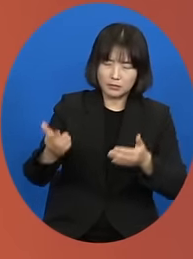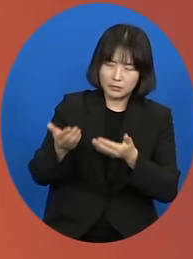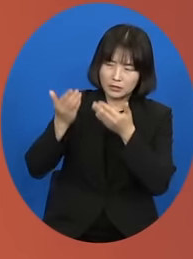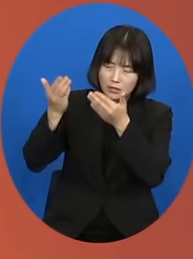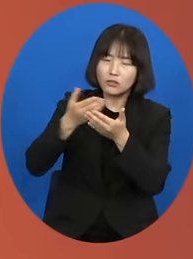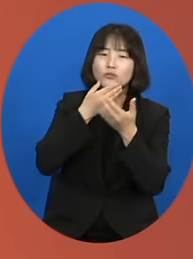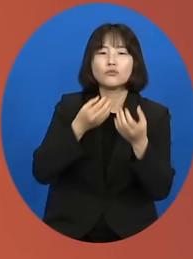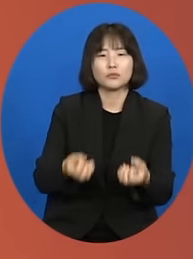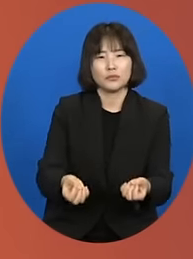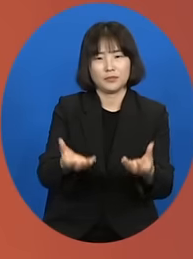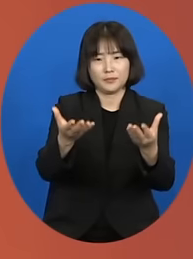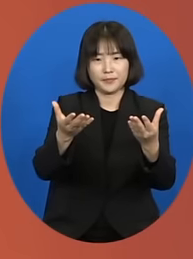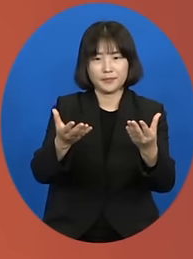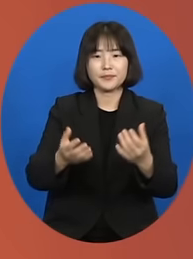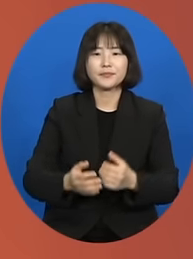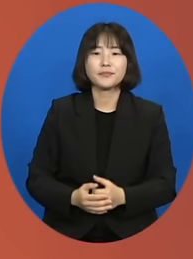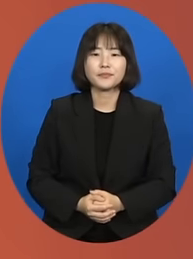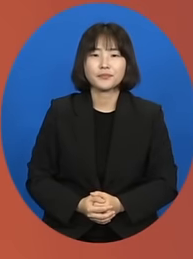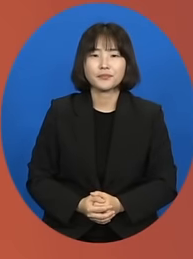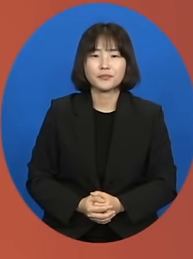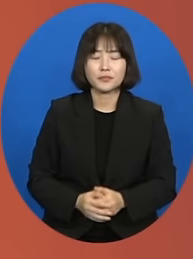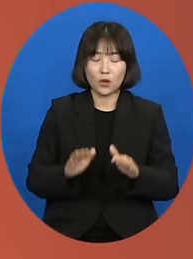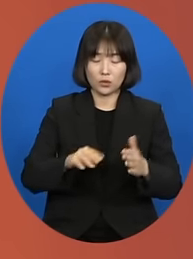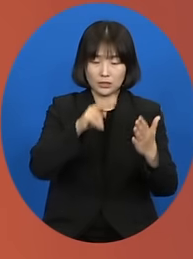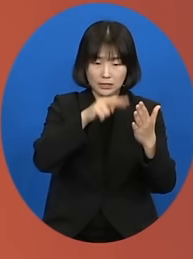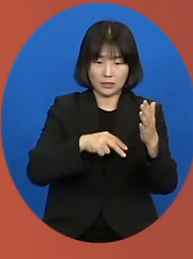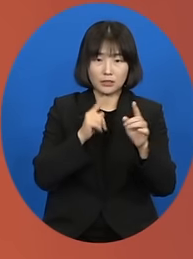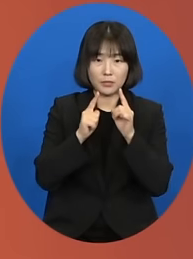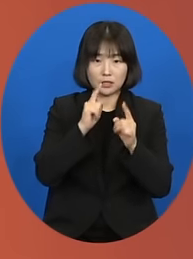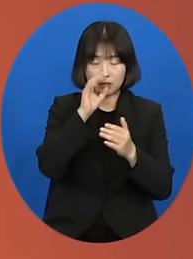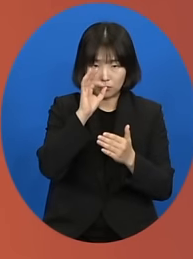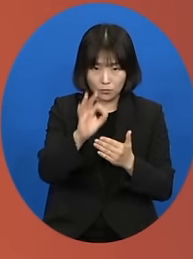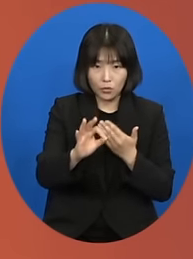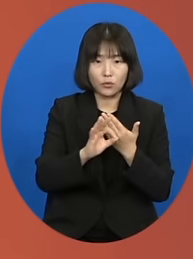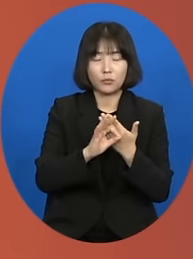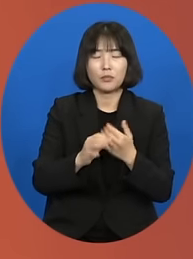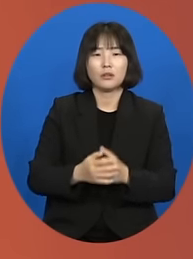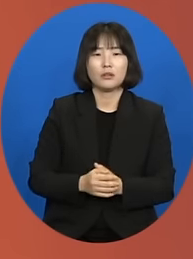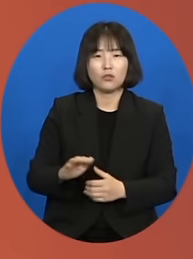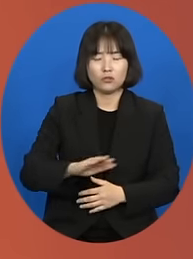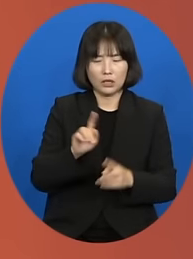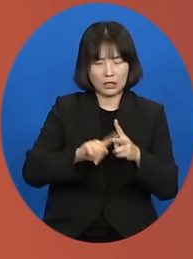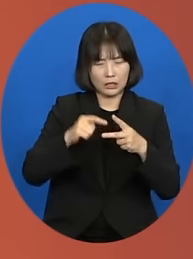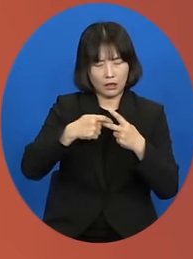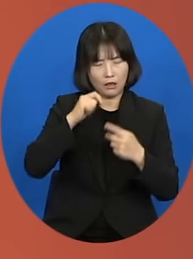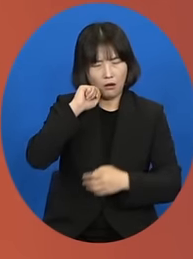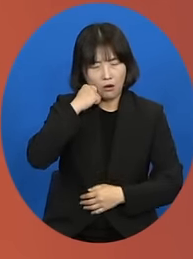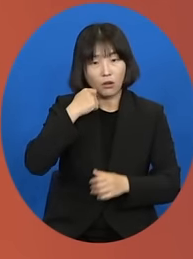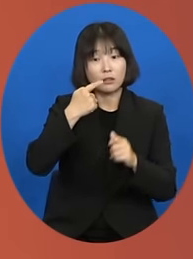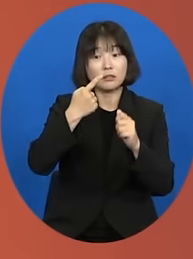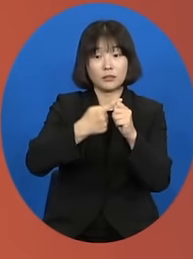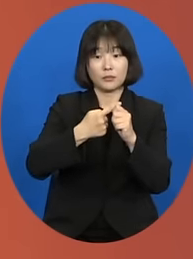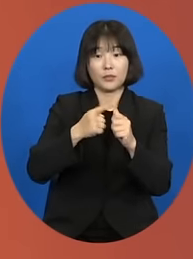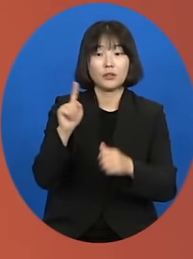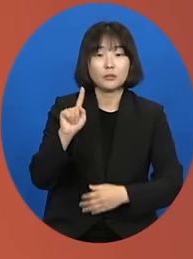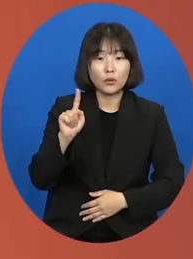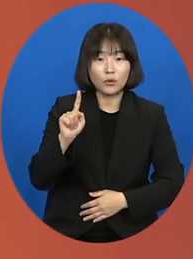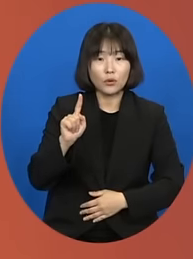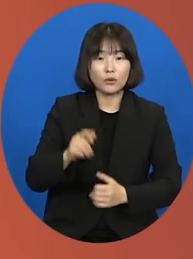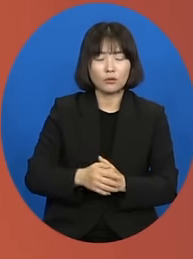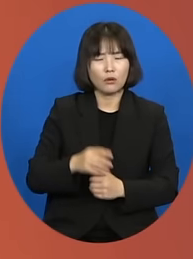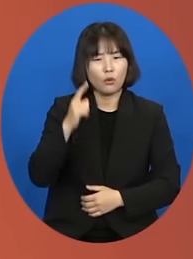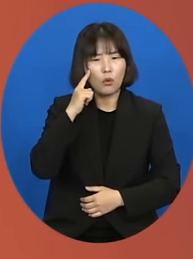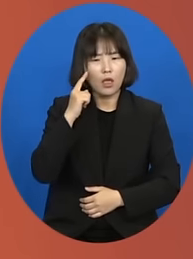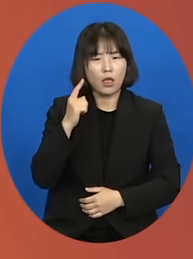축복합니다. 오늘 우리가 읽은 말씀을 보면서 우리가 이해할 수 없는 첫 번째 것은 왜 둘째